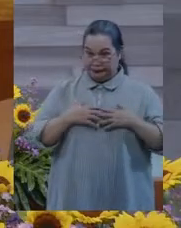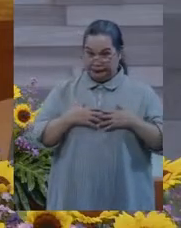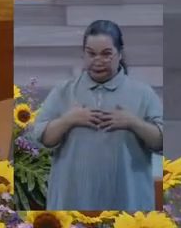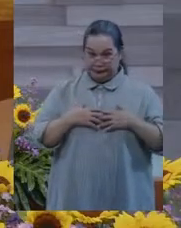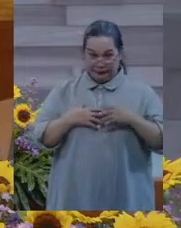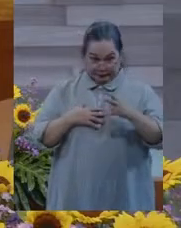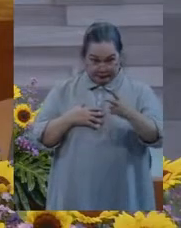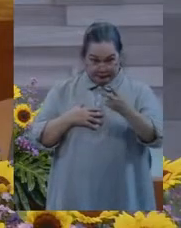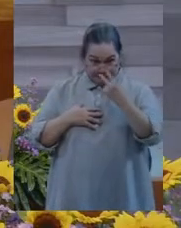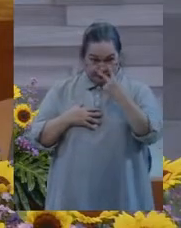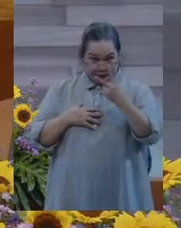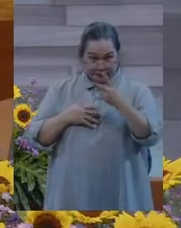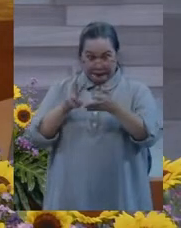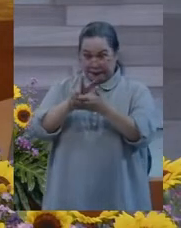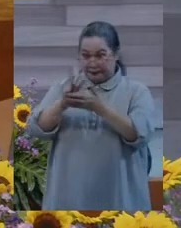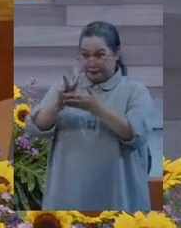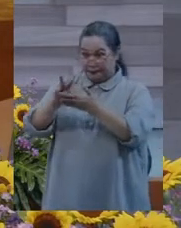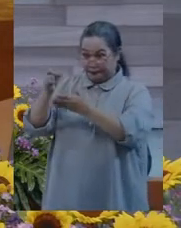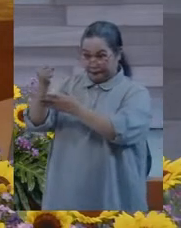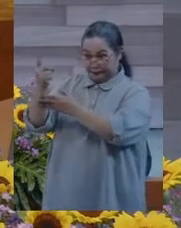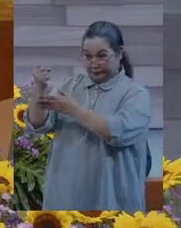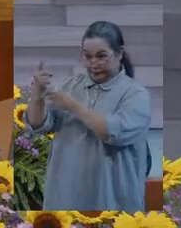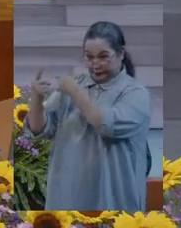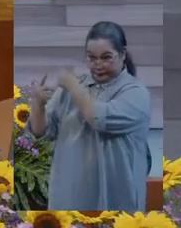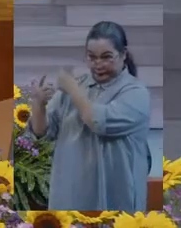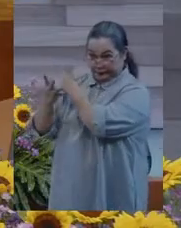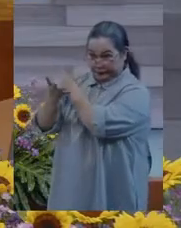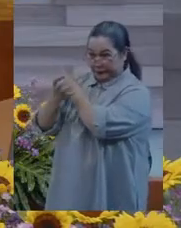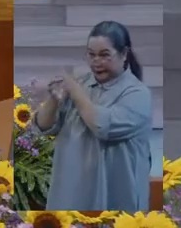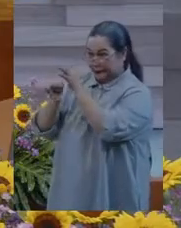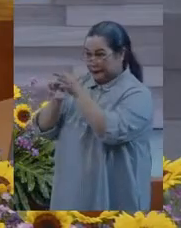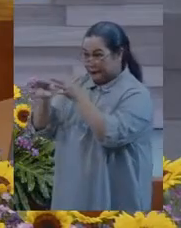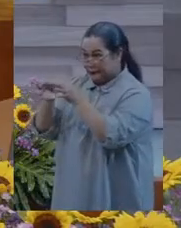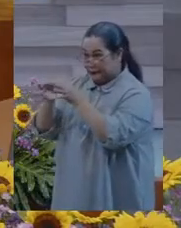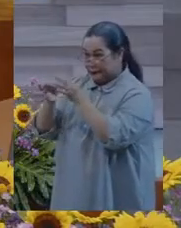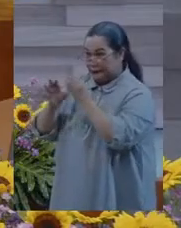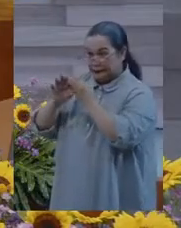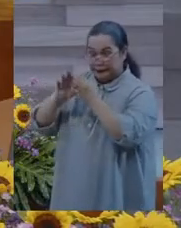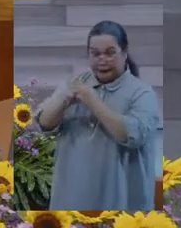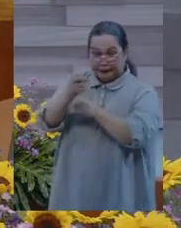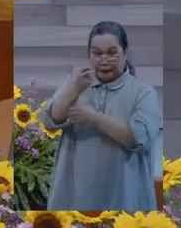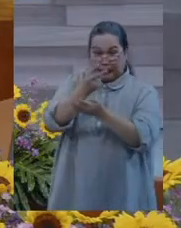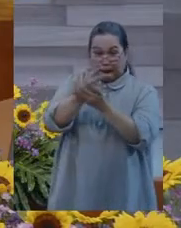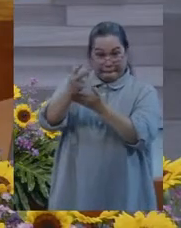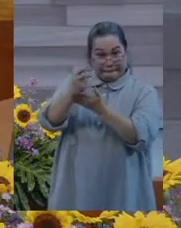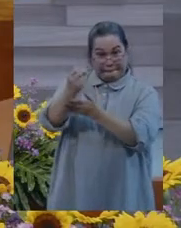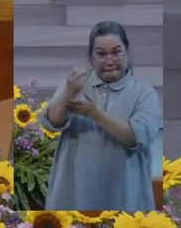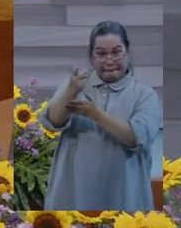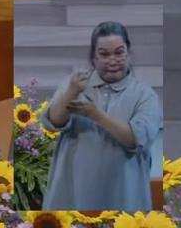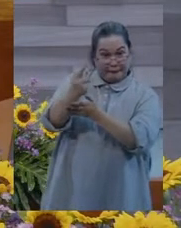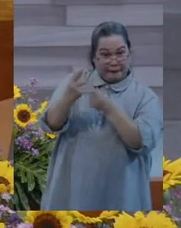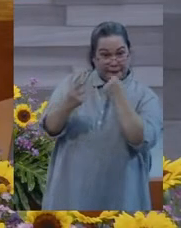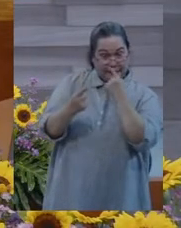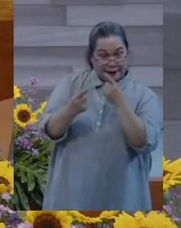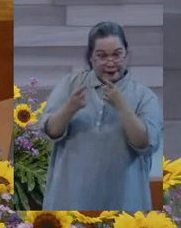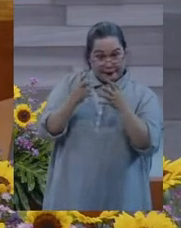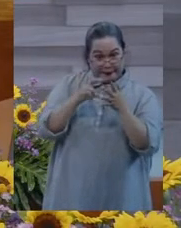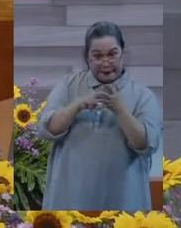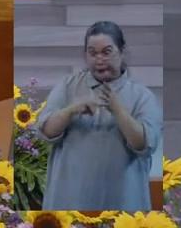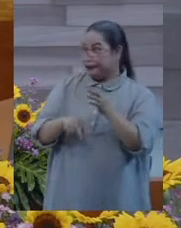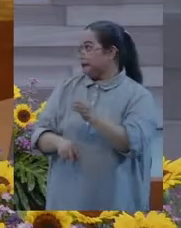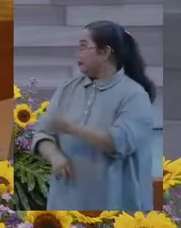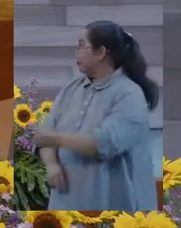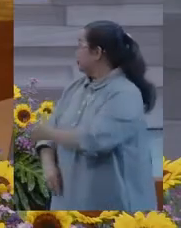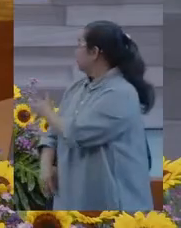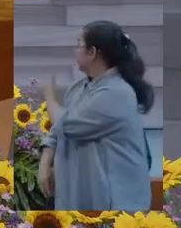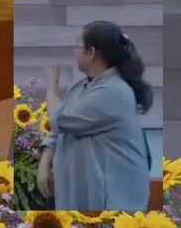Tignan muna natin yung verse 11. No? Balikan natin yung verse 11. Kung pwede sa slide,